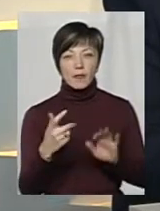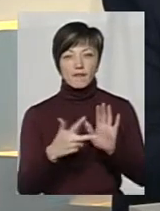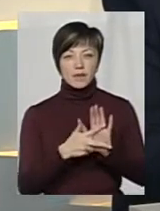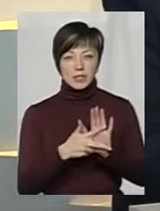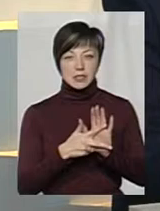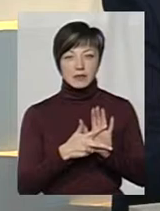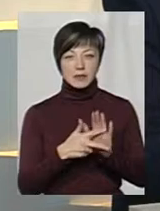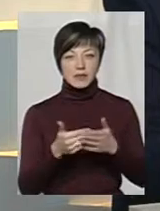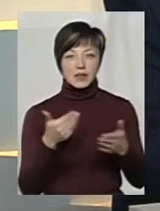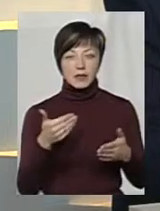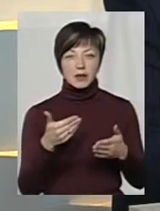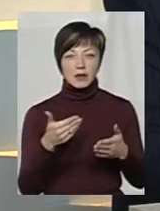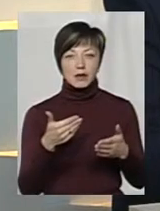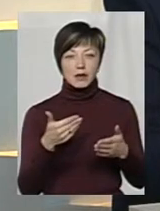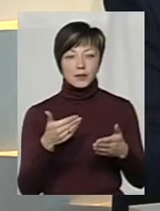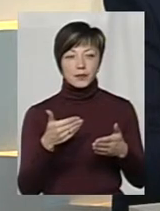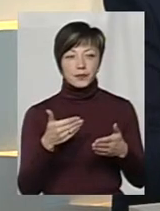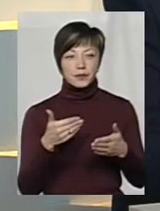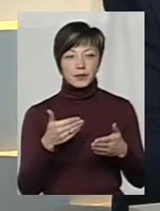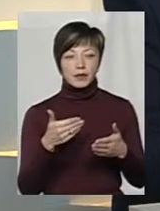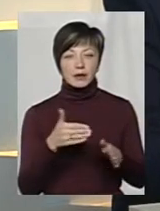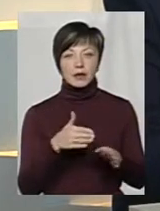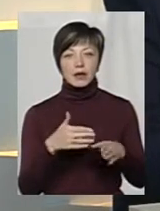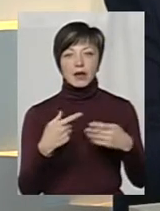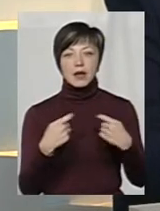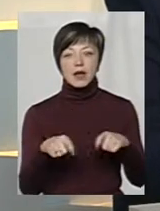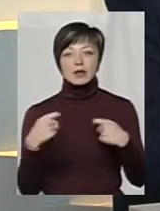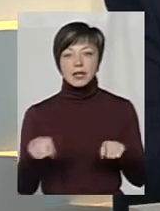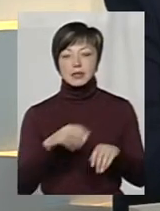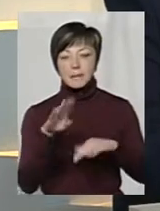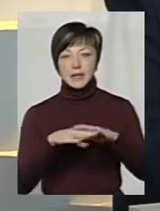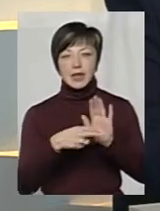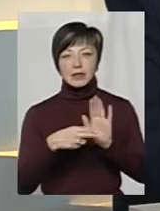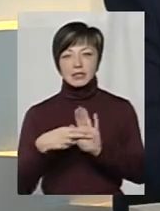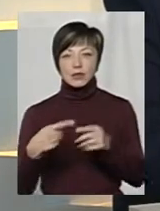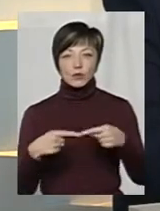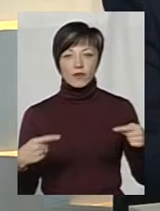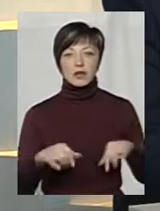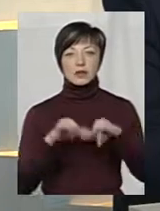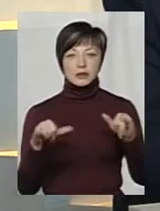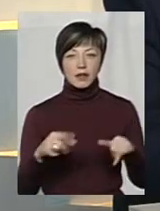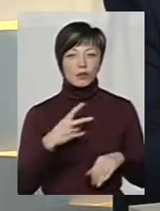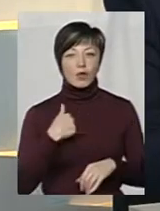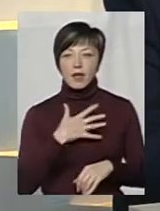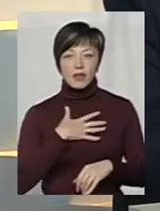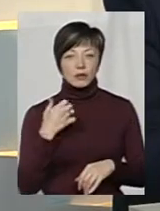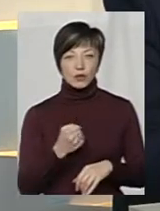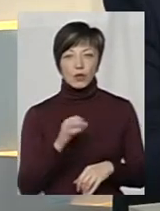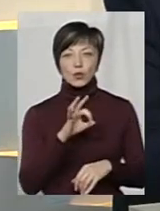108 від реалізації підакцизних товарів. Хоч у нас тут є ріст, безумовно, я цим ростом не